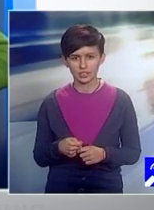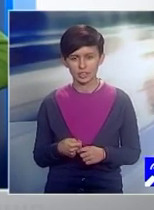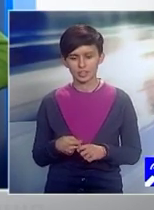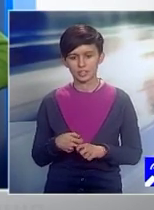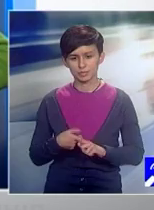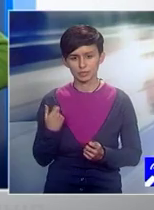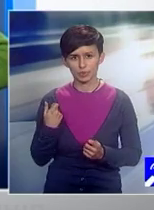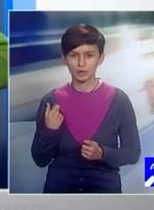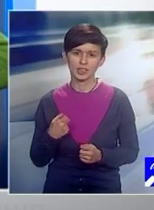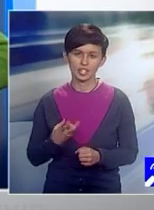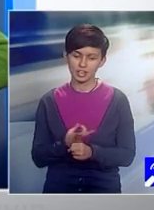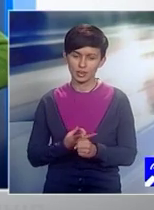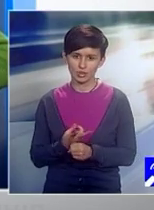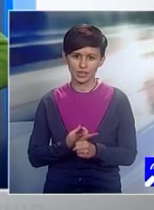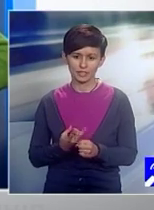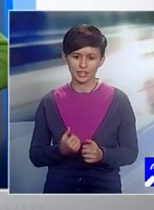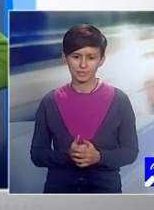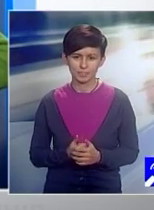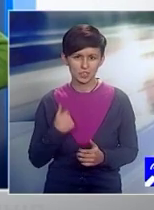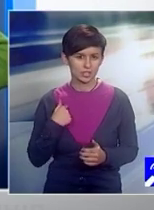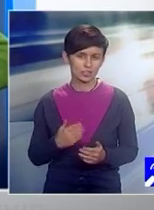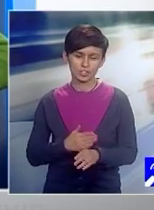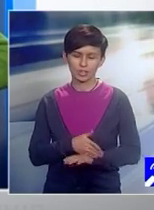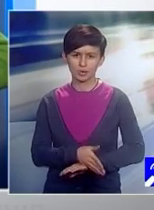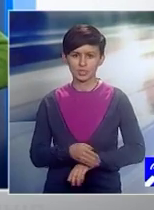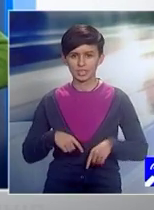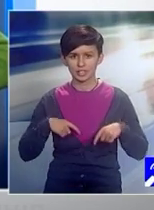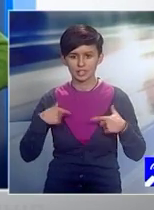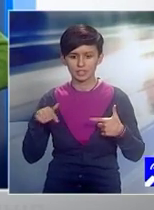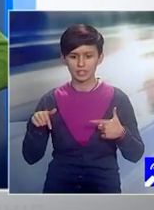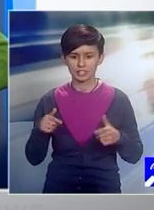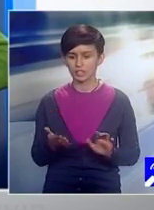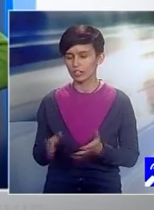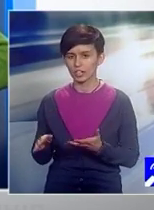ce ai mai făcut? Și am intrat în cotidianul lor, am început mai ales pe